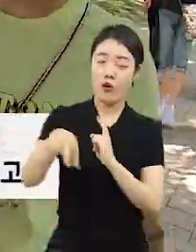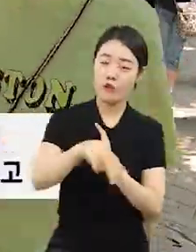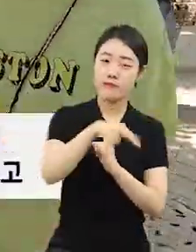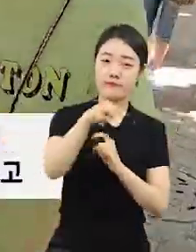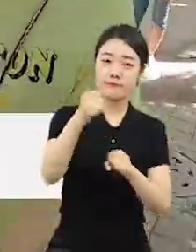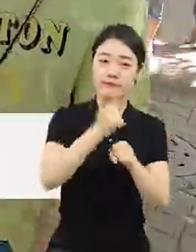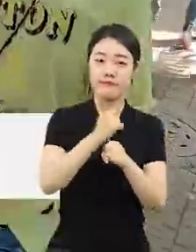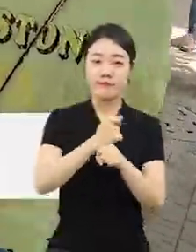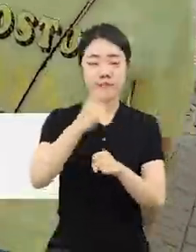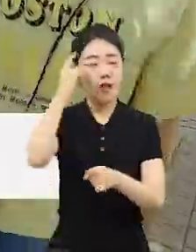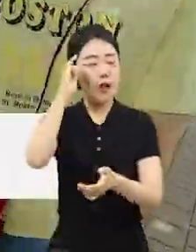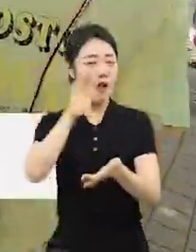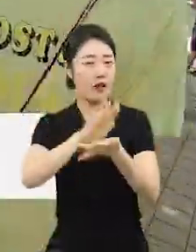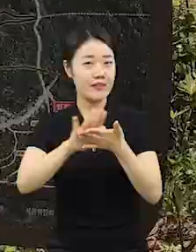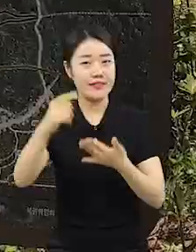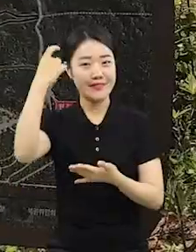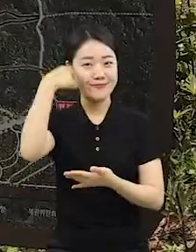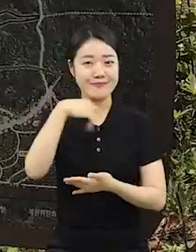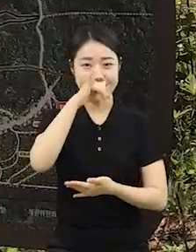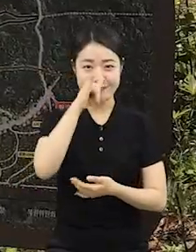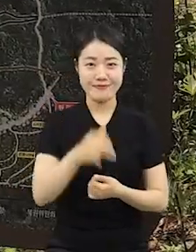걸으면서 힐링하고 집에 가는 거예요.